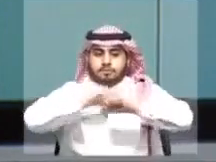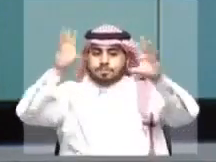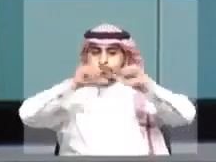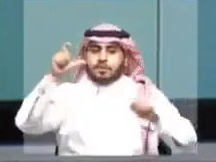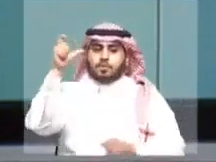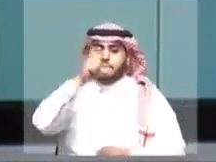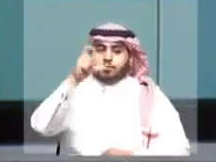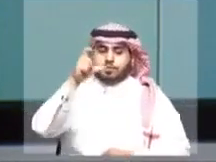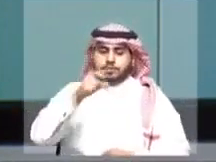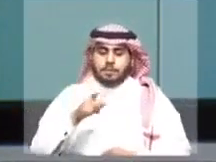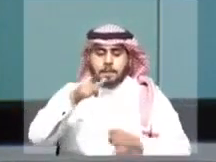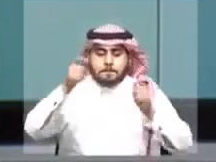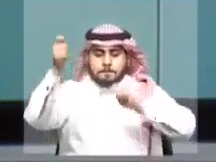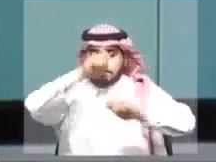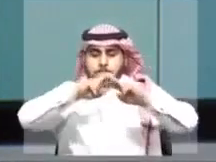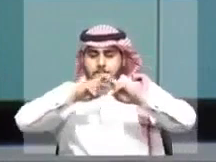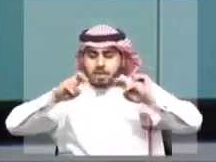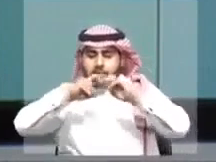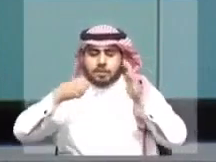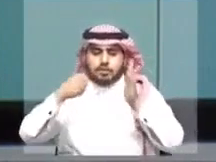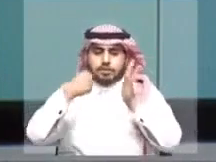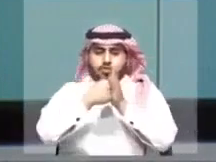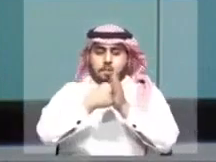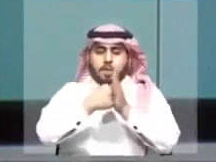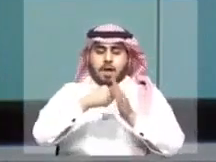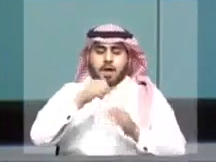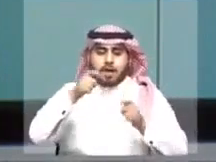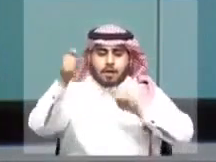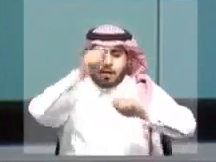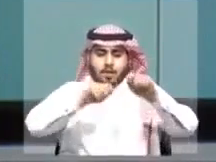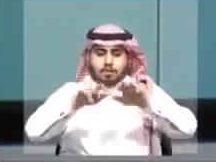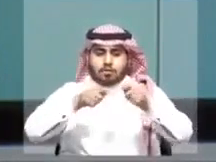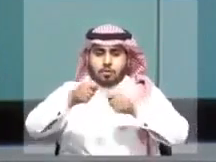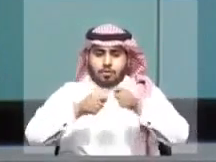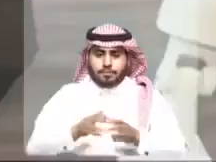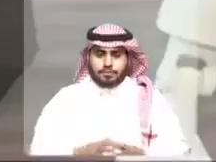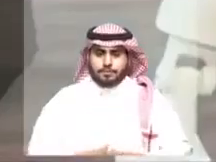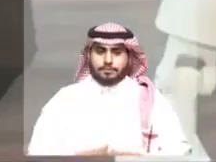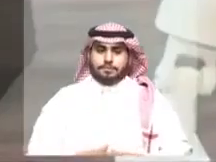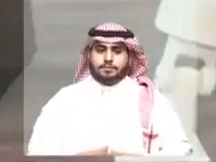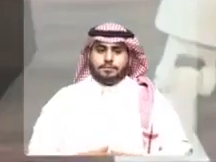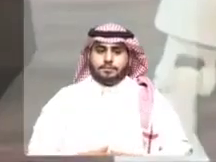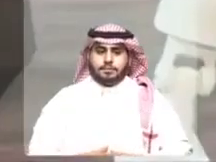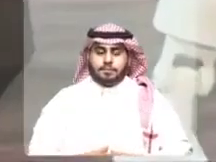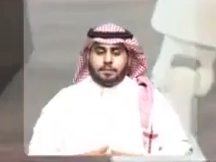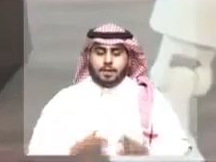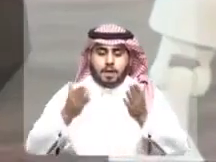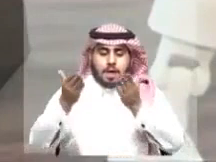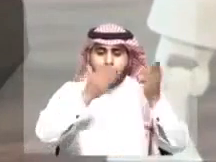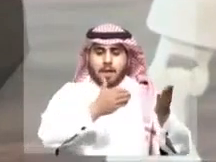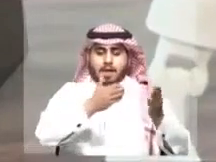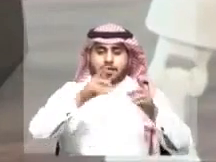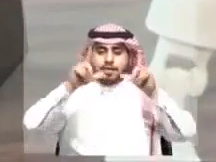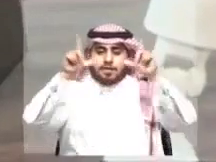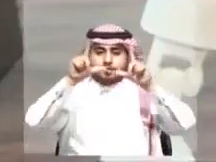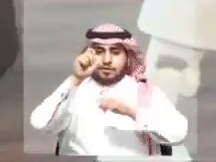هذا المشروع البحثي الخاص حظي بدعم جامعة الإلكترونية في المنطقة الشرقية. أهلا بك في قناة